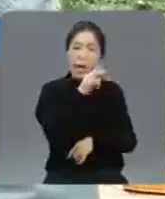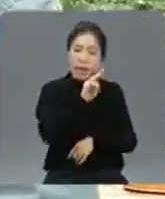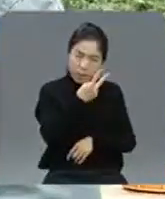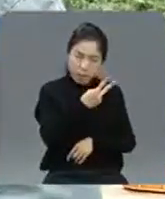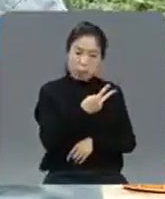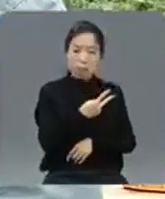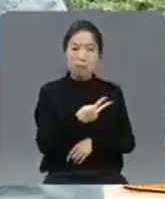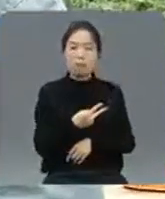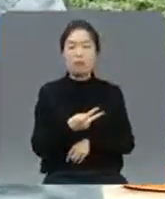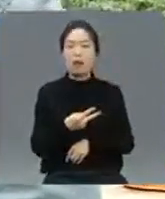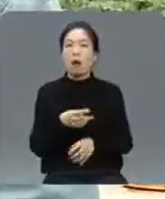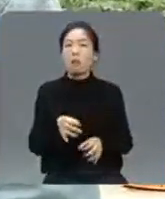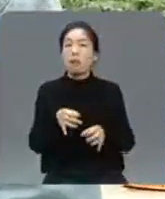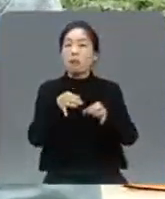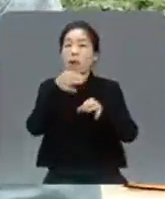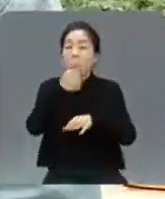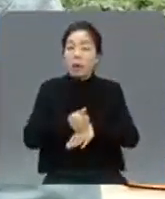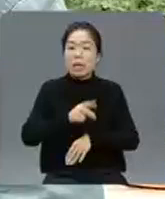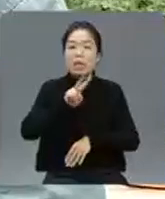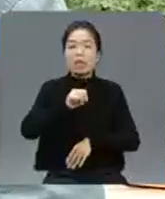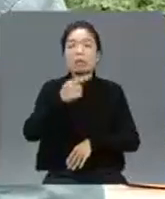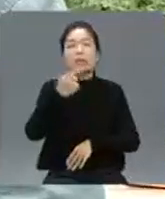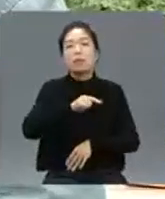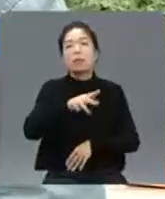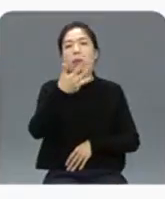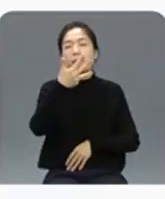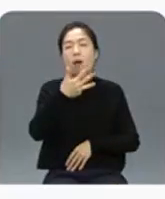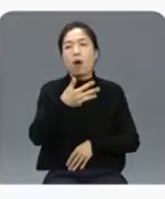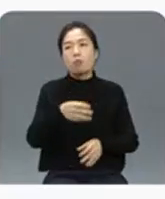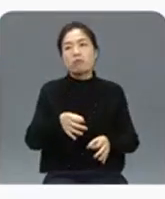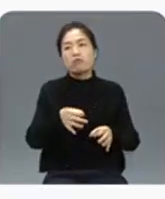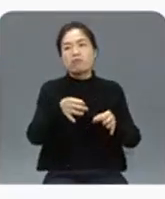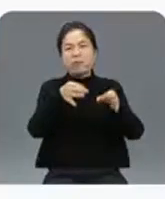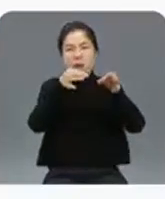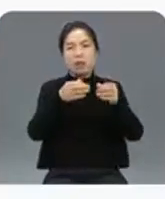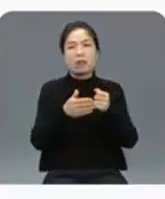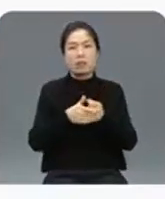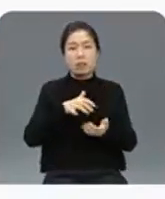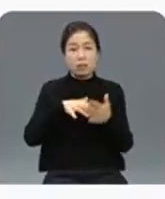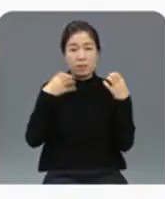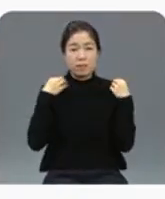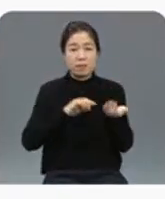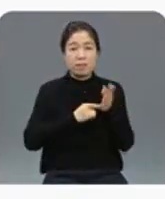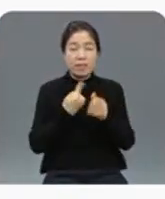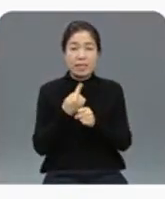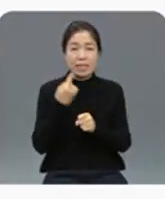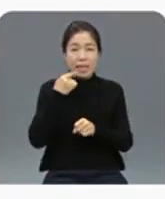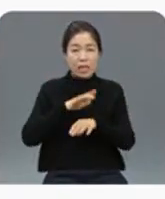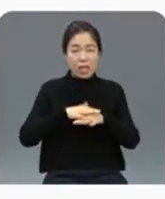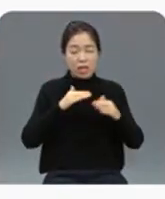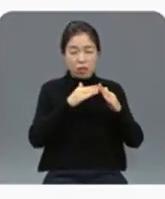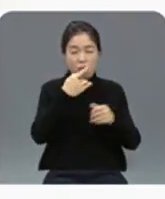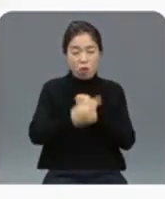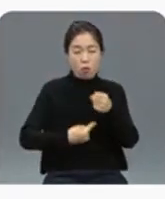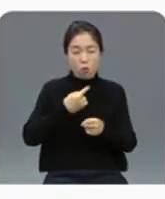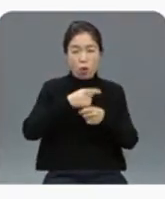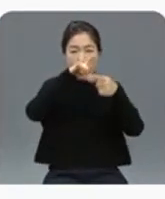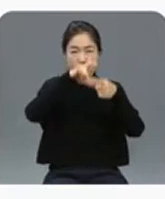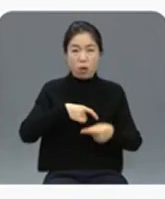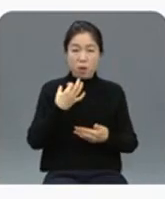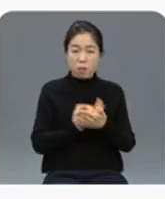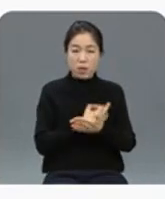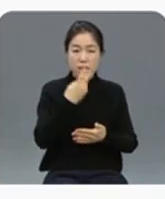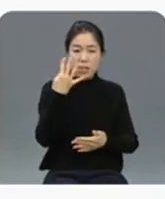10원짜리가 그다음에 2800원 막 이런 식으로 통계청이 발표한 지난해 농가 연평균 소득은